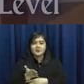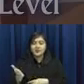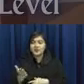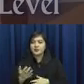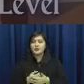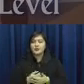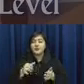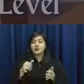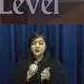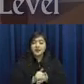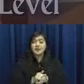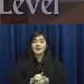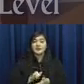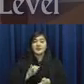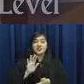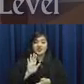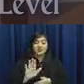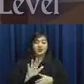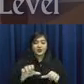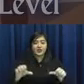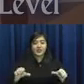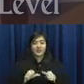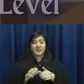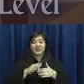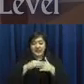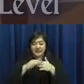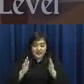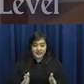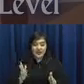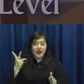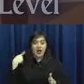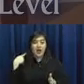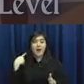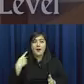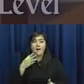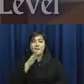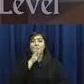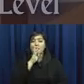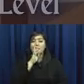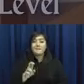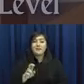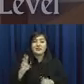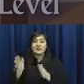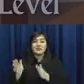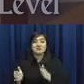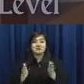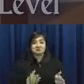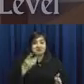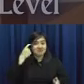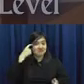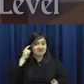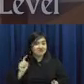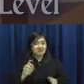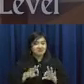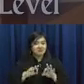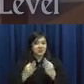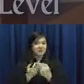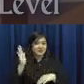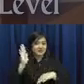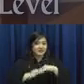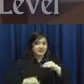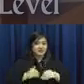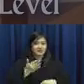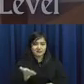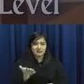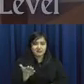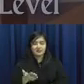inyong area leader kesa sa iyo pagdating yo. Sa iyong pamilya. Oh, amen? Yan man po, nakakalungkot. Ang